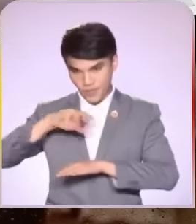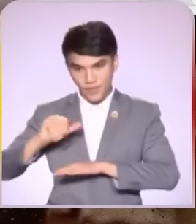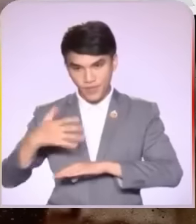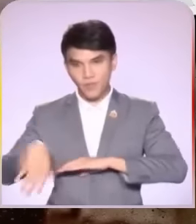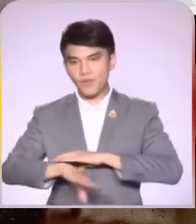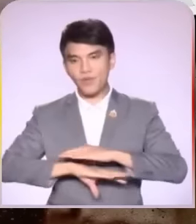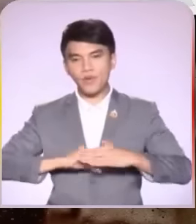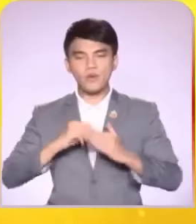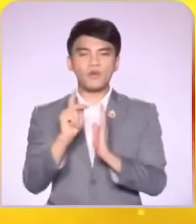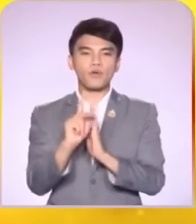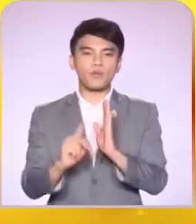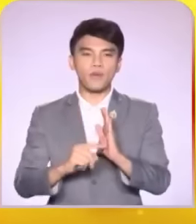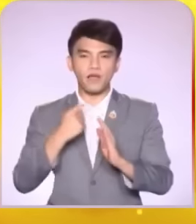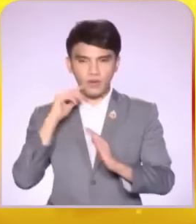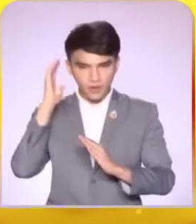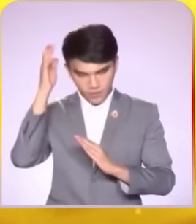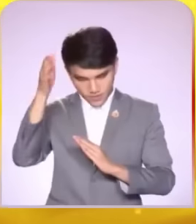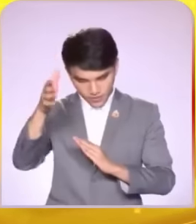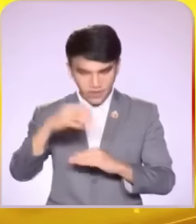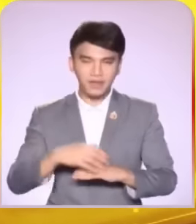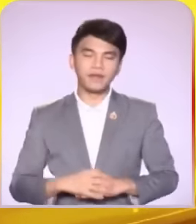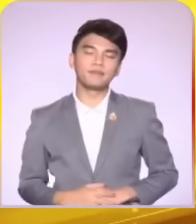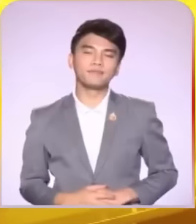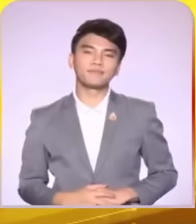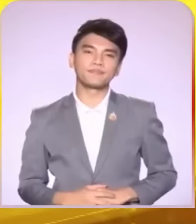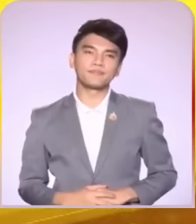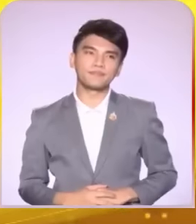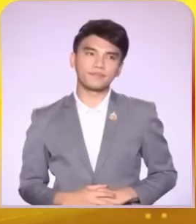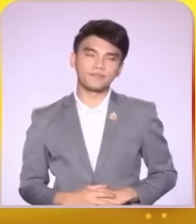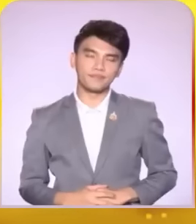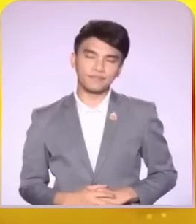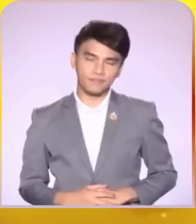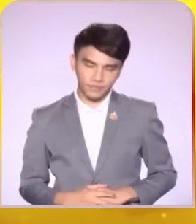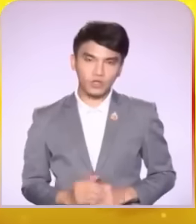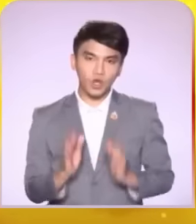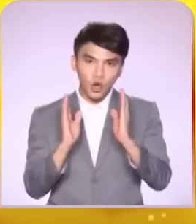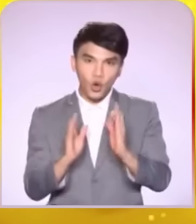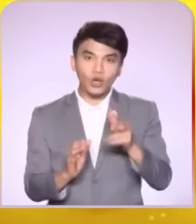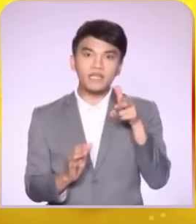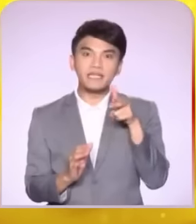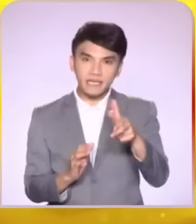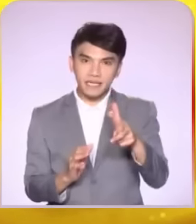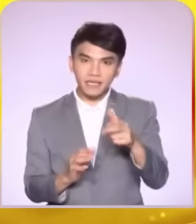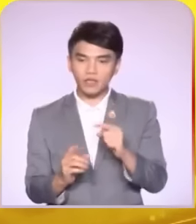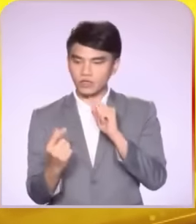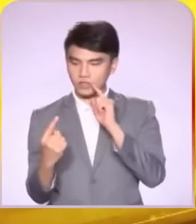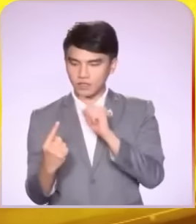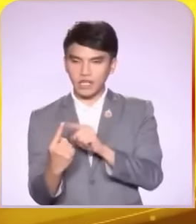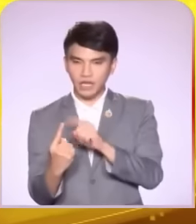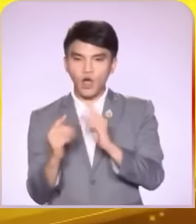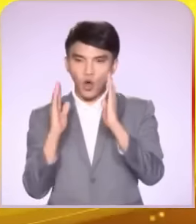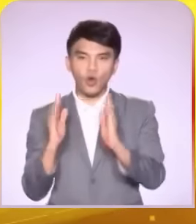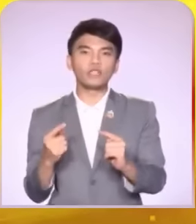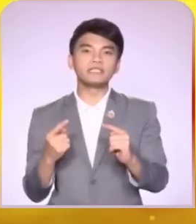หาหลักฐานในการดำเนินคดีด้วยนะคะซึ่งตัวของนายธนพลนะคะมือยิงรวมถึงนายอรรถพลค่ะคน